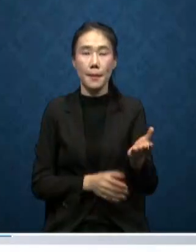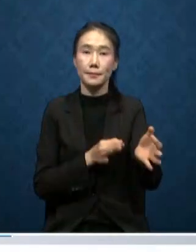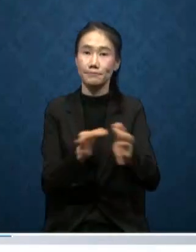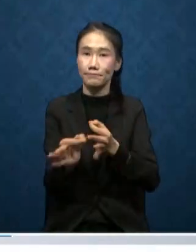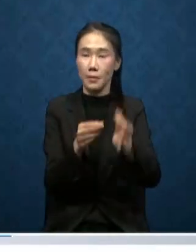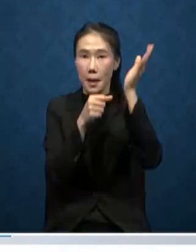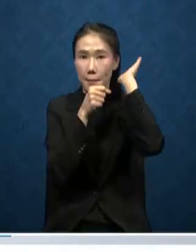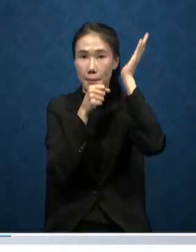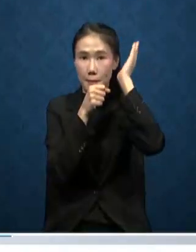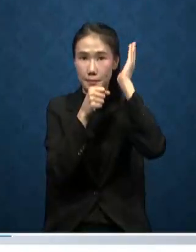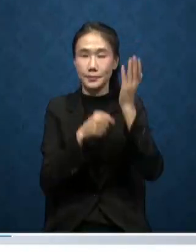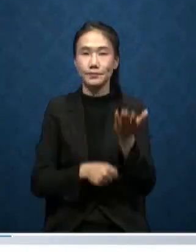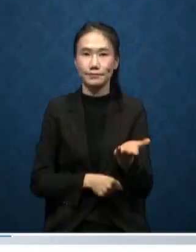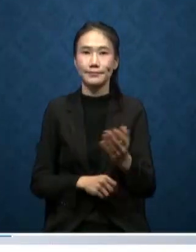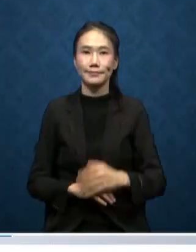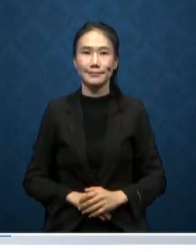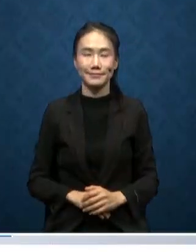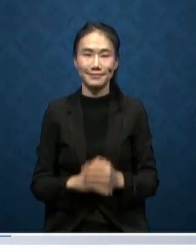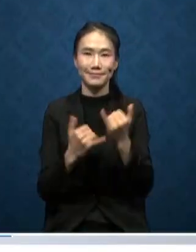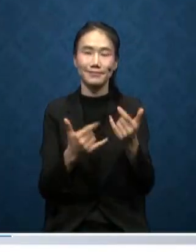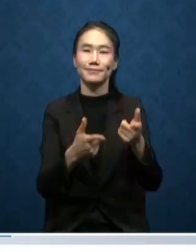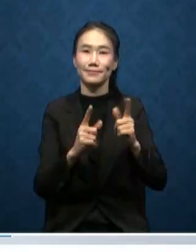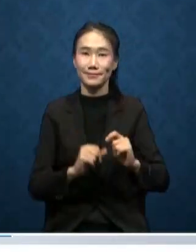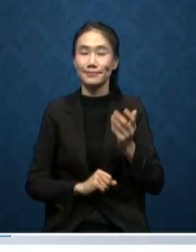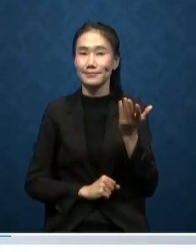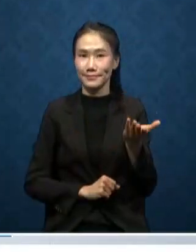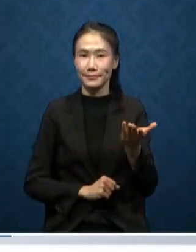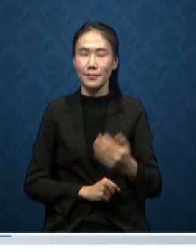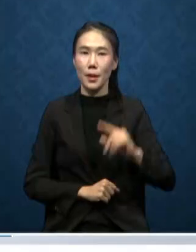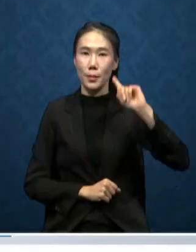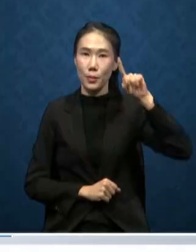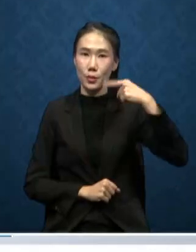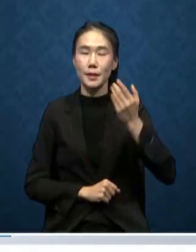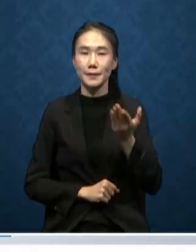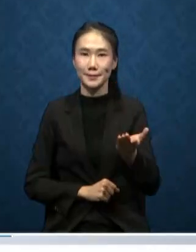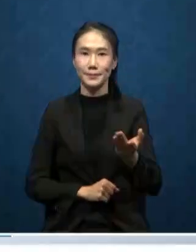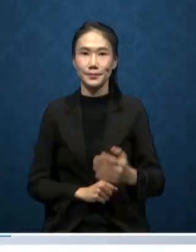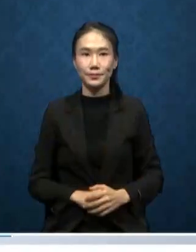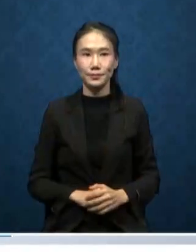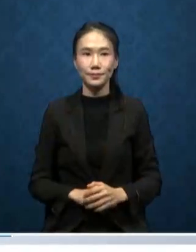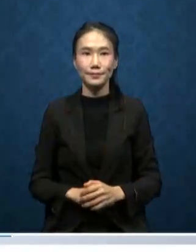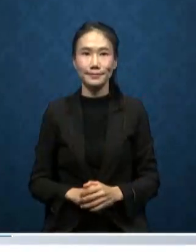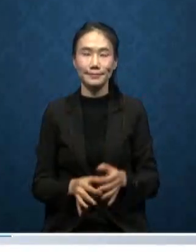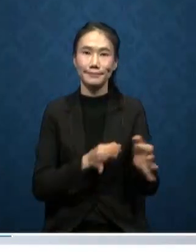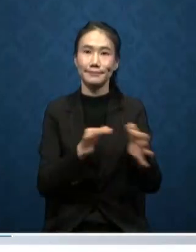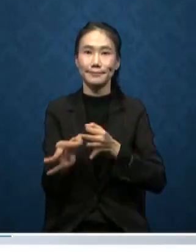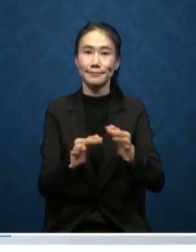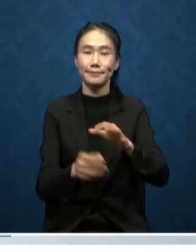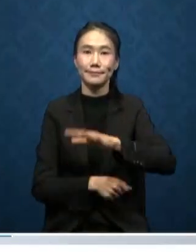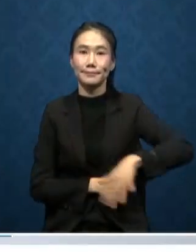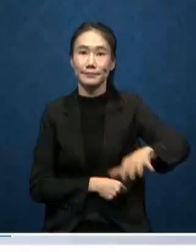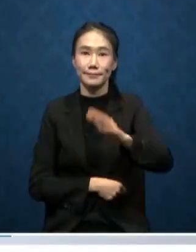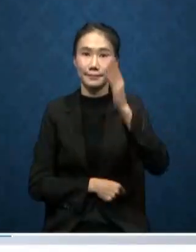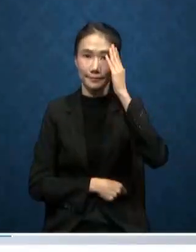ประชุมในกานี้จึงขออนุญาตให้นางสาวี่ฉัตวันเฉลิมชี้แจงต่อที่ประชุมต่อ